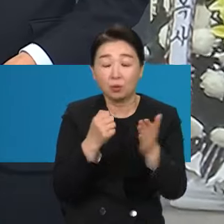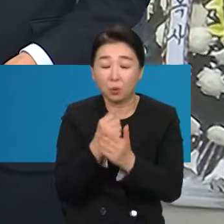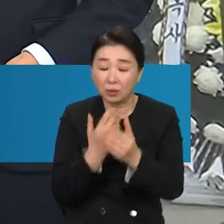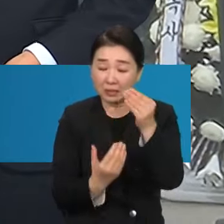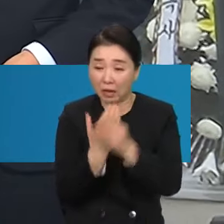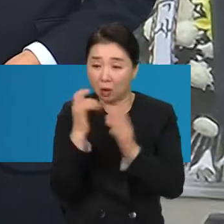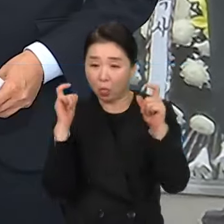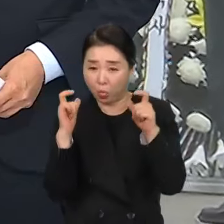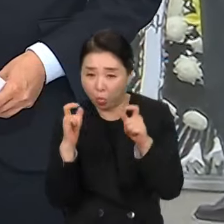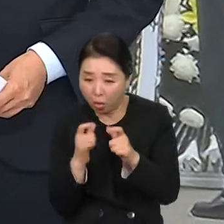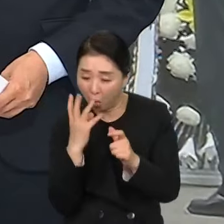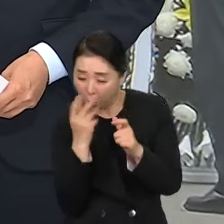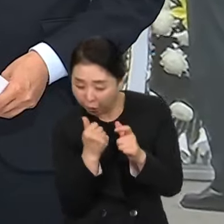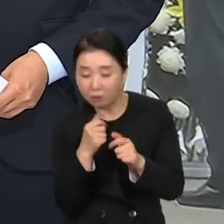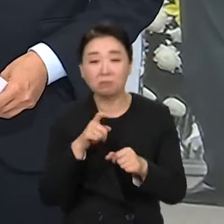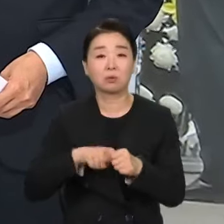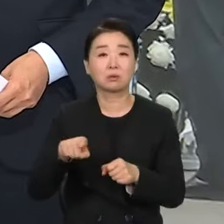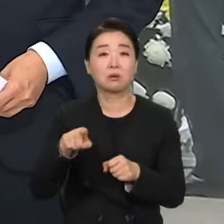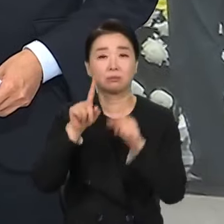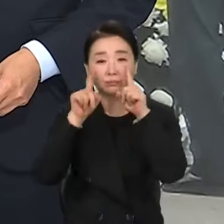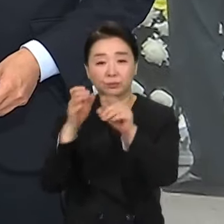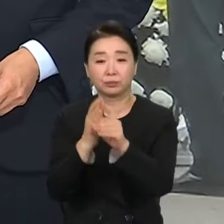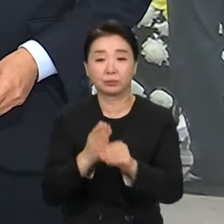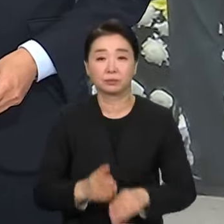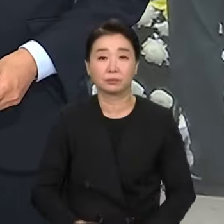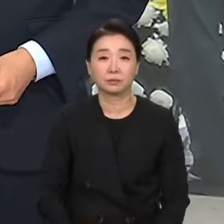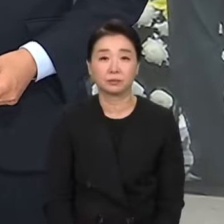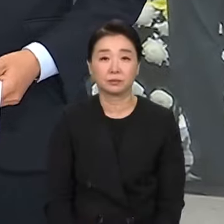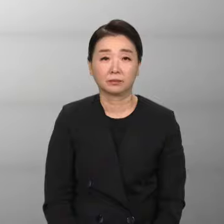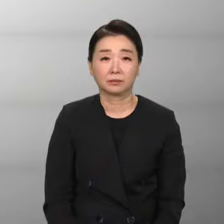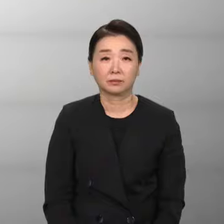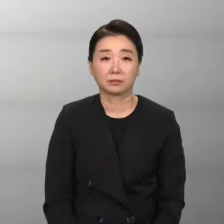했다는 의혹도 제기됐습니다. 심가은 기자가 보도합니다.